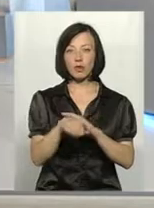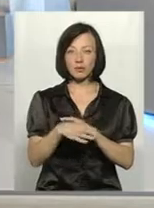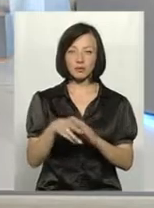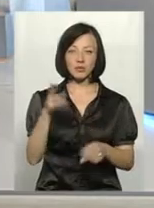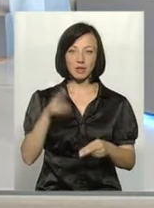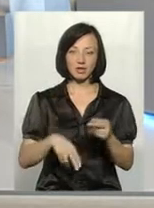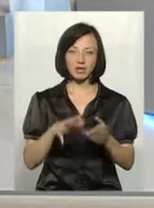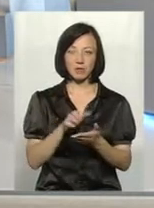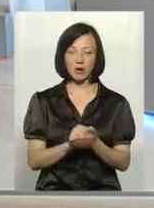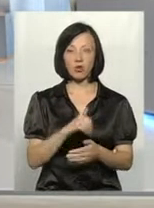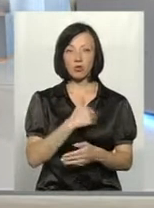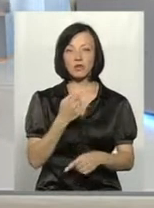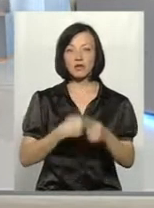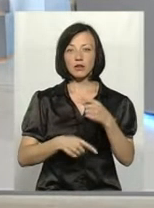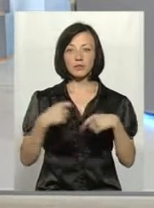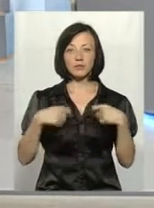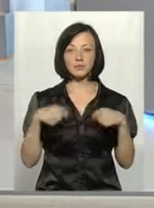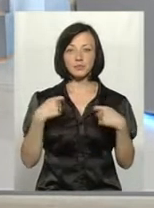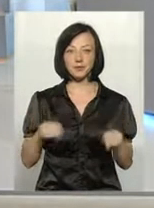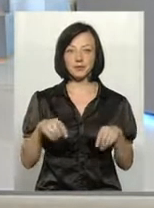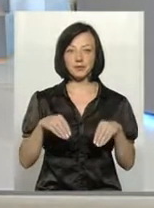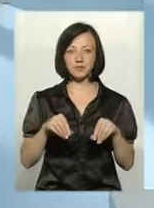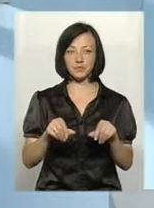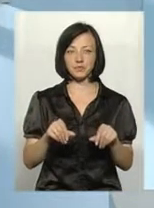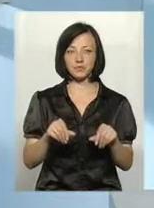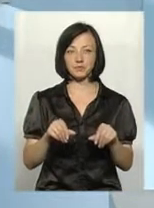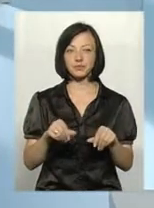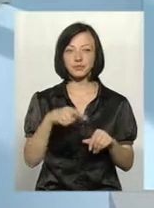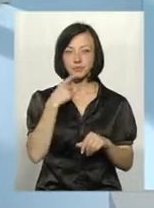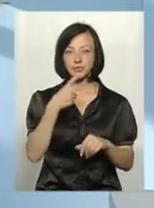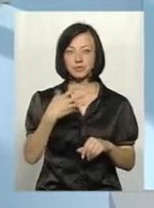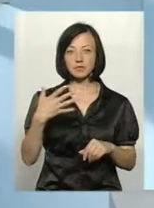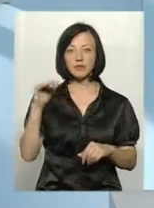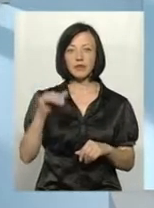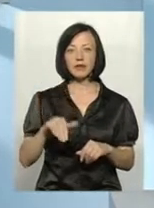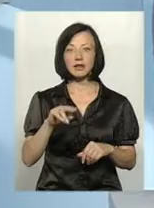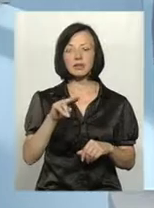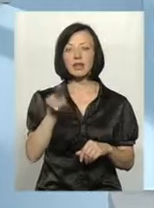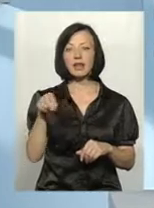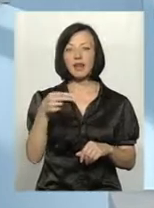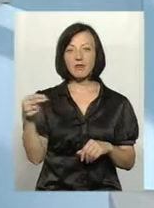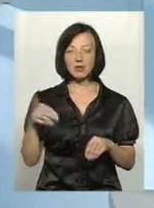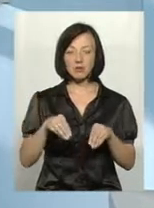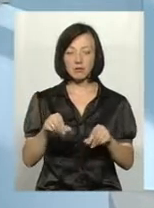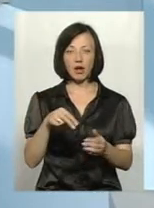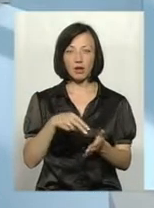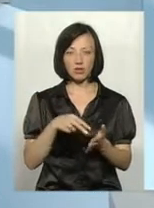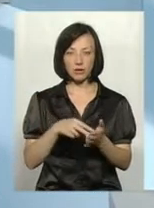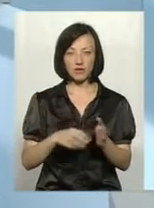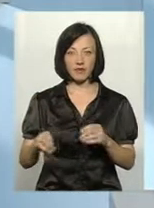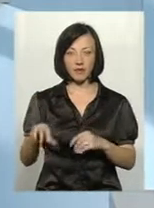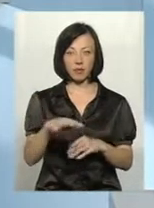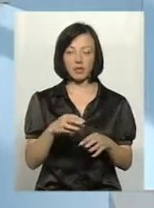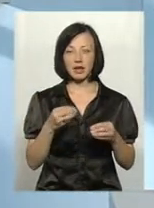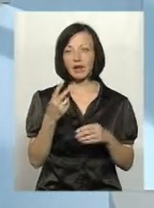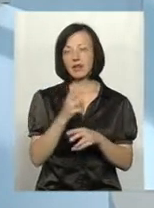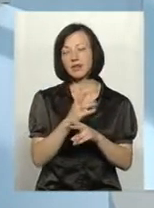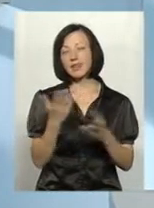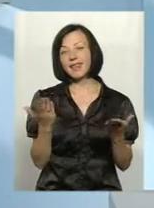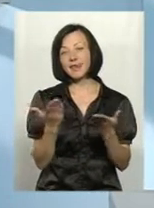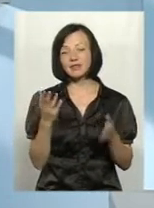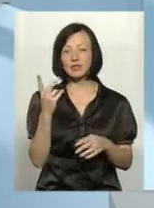займатися. Я хочу вернутися трошки до продажу землі. Коли ми говоримо, 25 тисяч євро в Європі коштує земля, там, десь 120